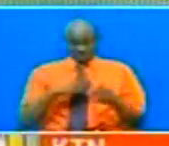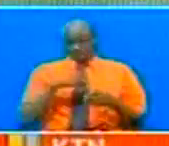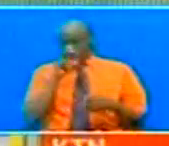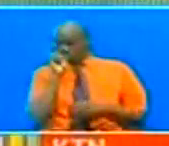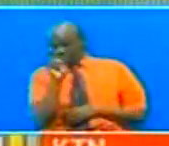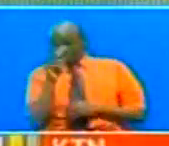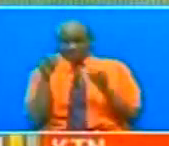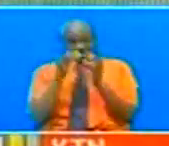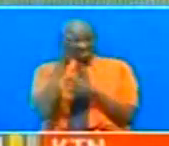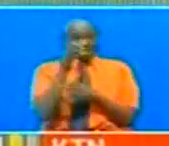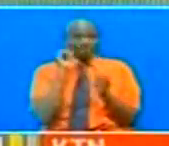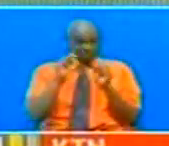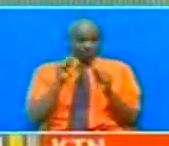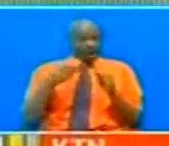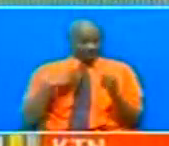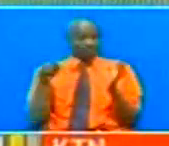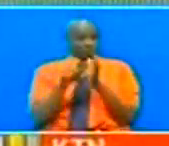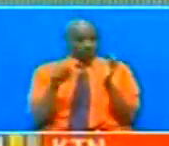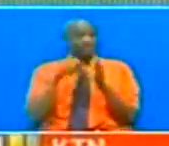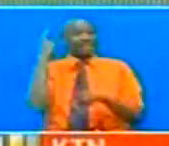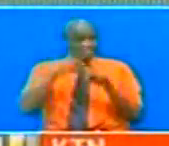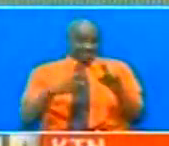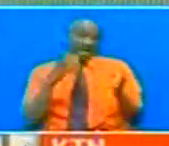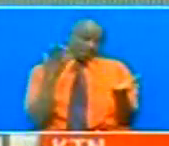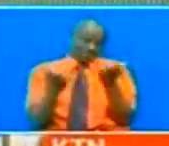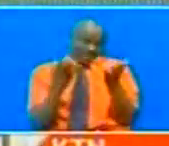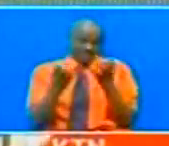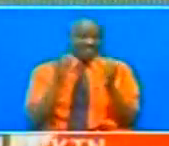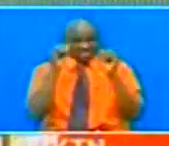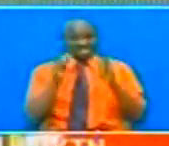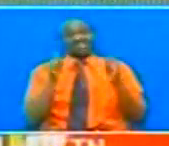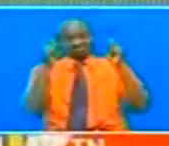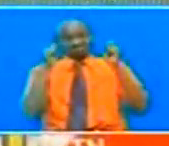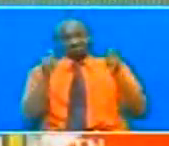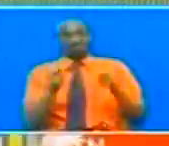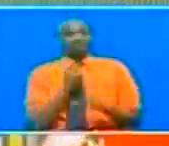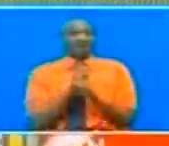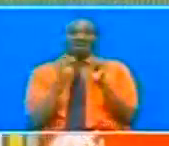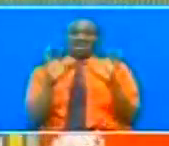ambapo kumeonekana kuwa na tishio la mgomo ifikapo Januari mwaka ujao.